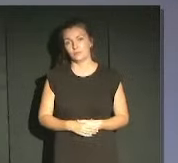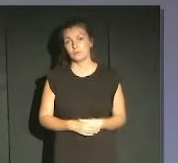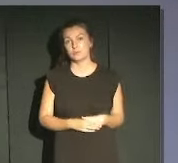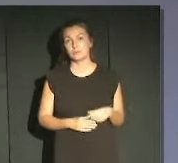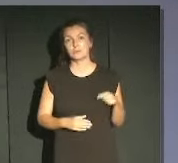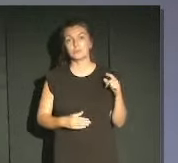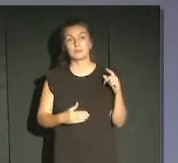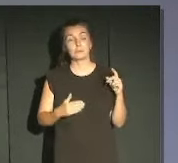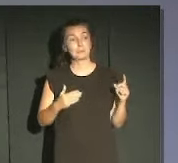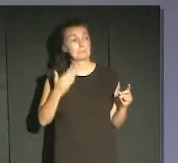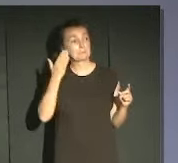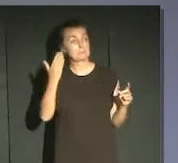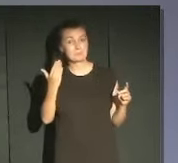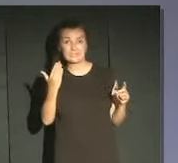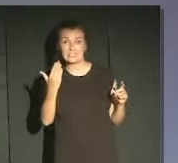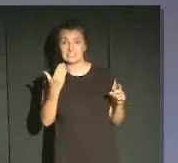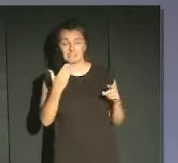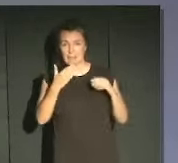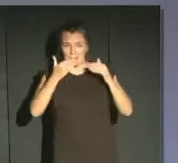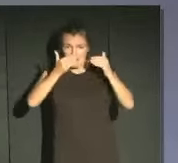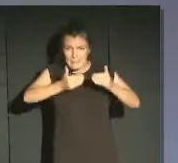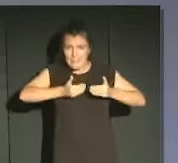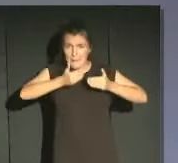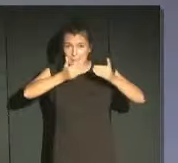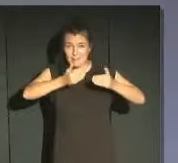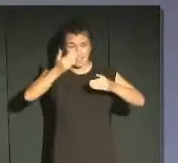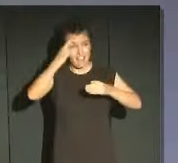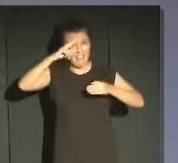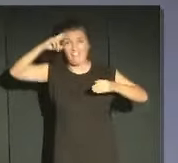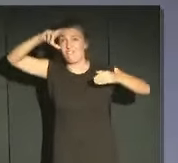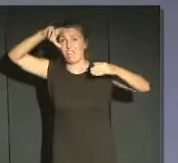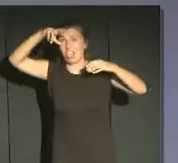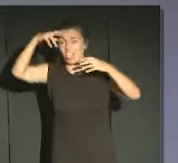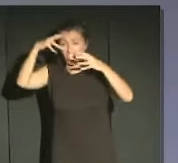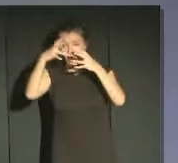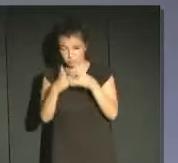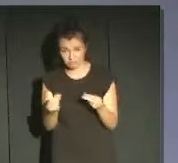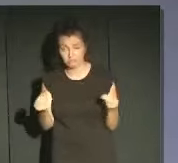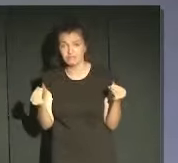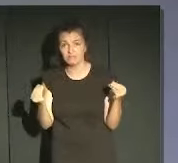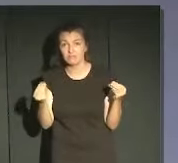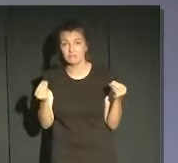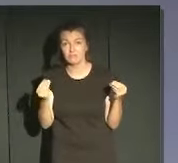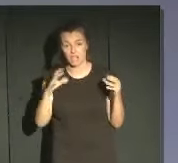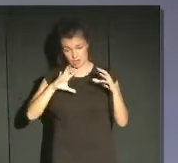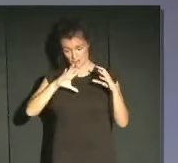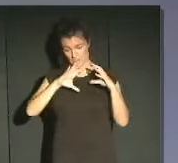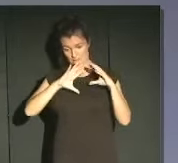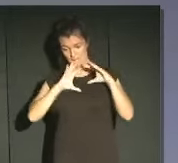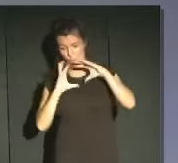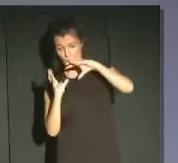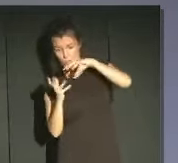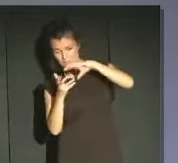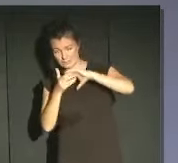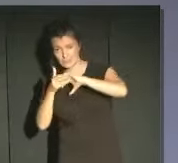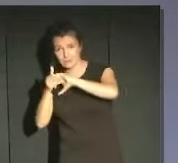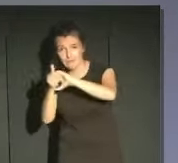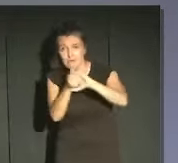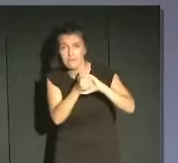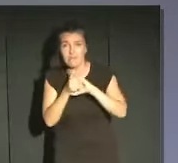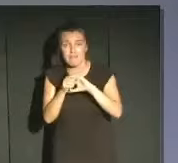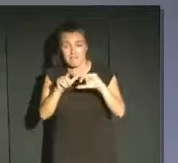la fin d'un rêve d'un rêve de d'unité de solidarité au niveau mondial